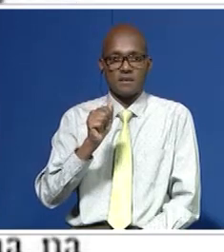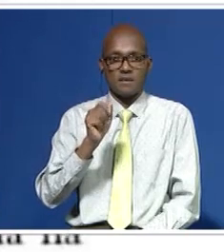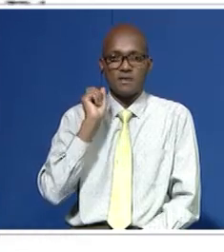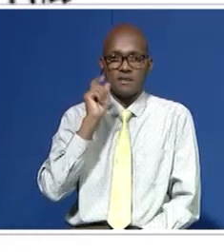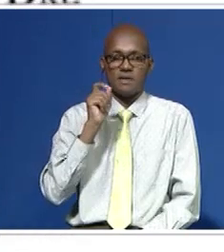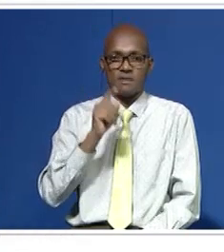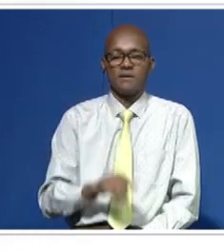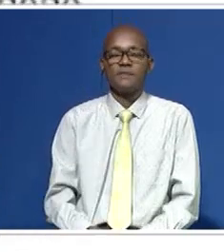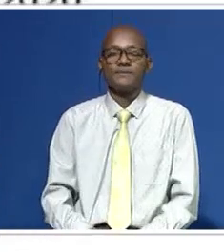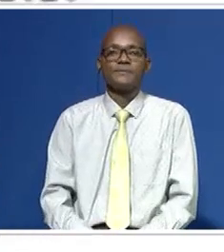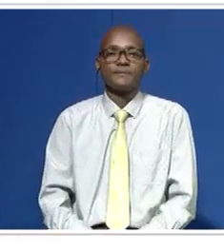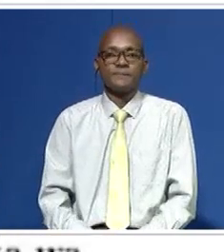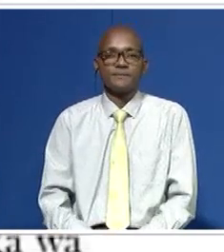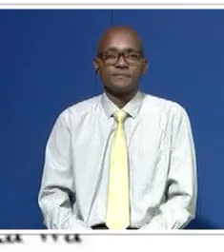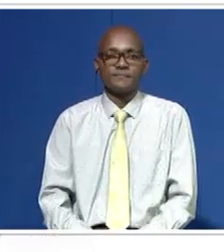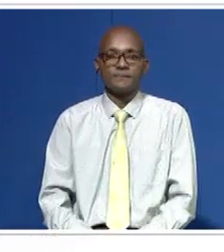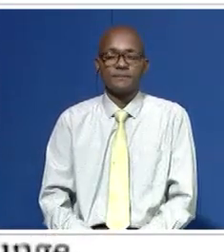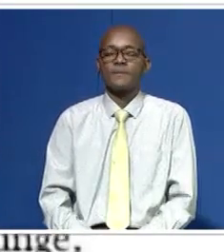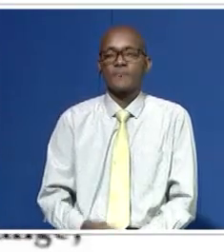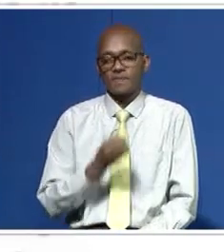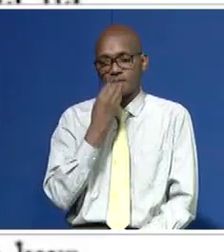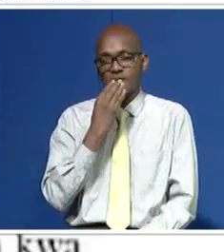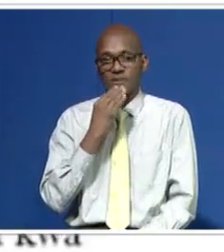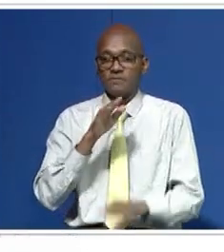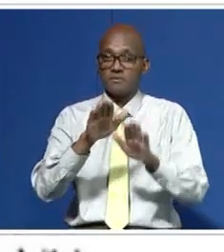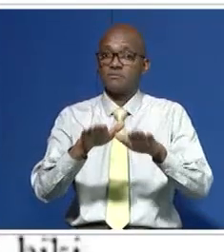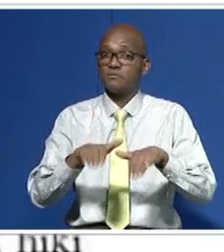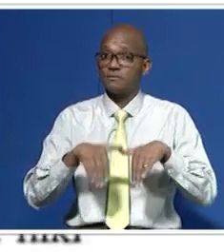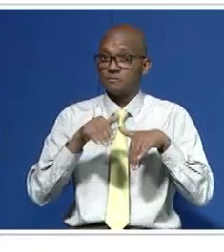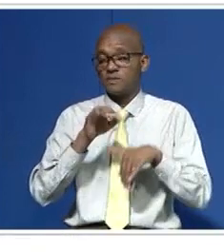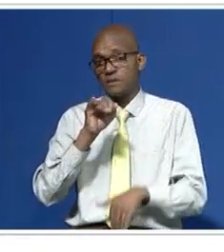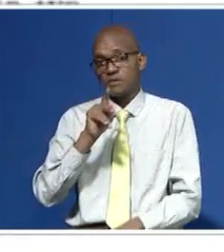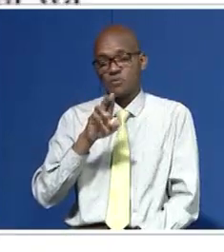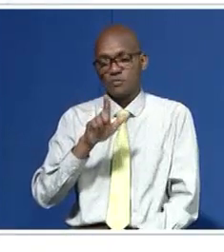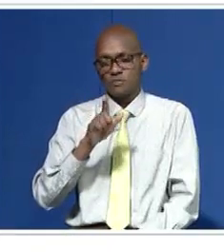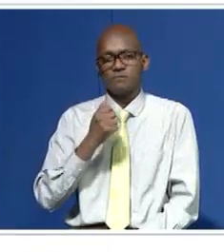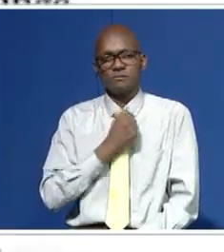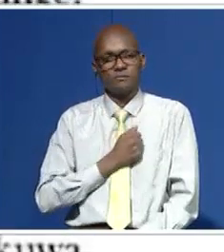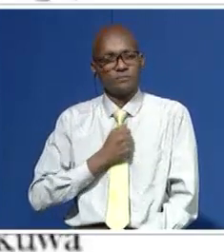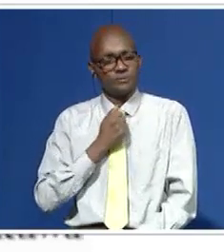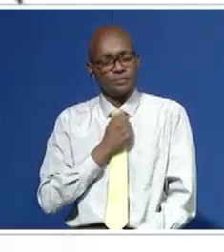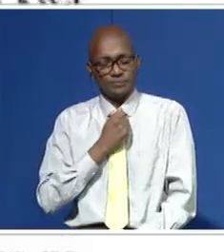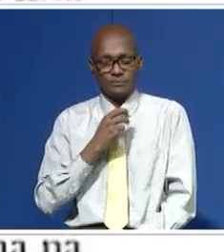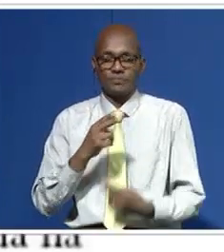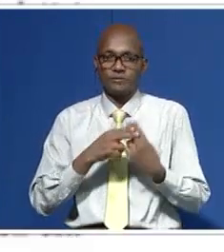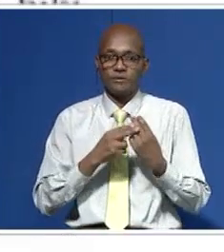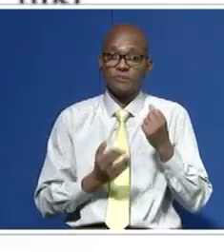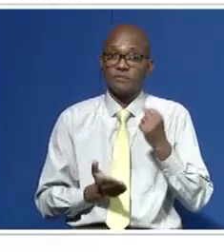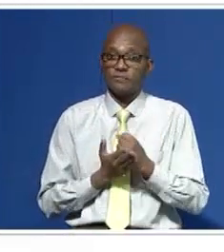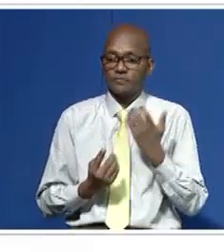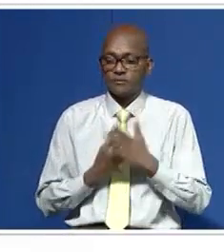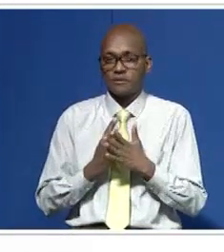Taarifa iliyotolewa na kurugenzi ya mawasiliano Ikulu imenukuu kusikitishwa kwa Rais Dr. Magufuli kutokana na kifo hicho cha